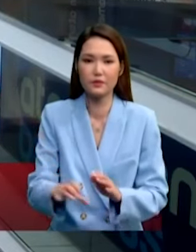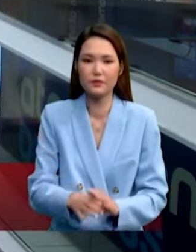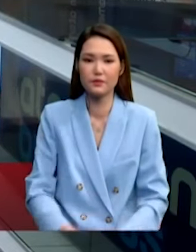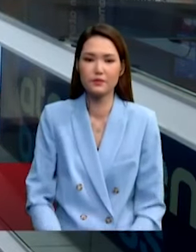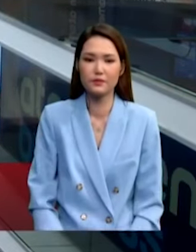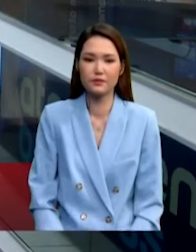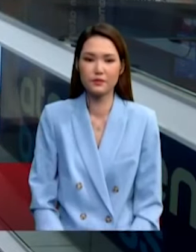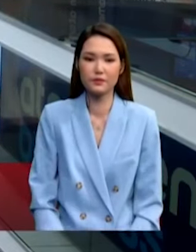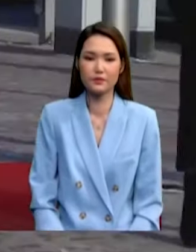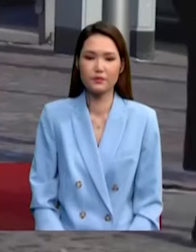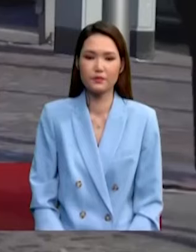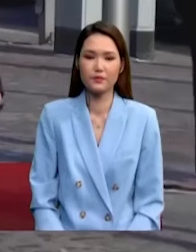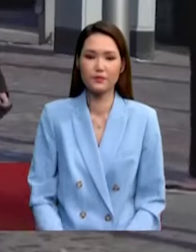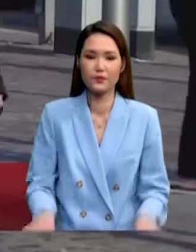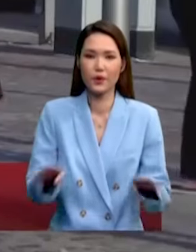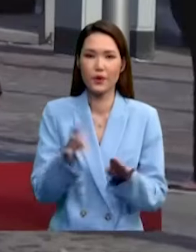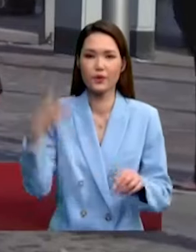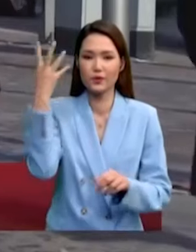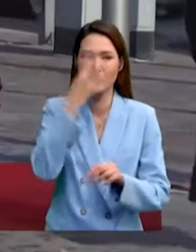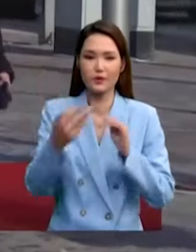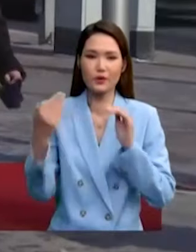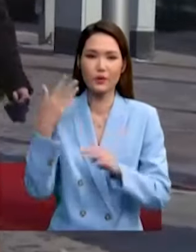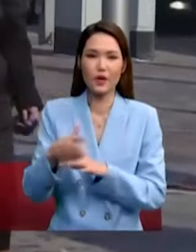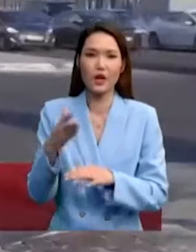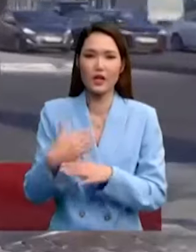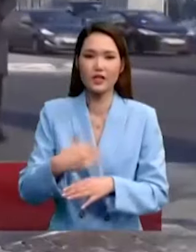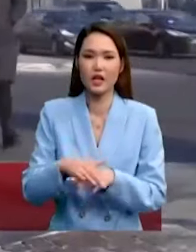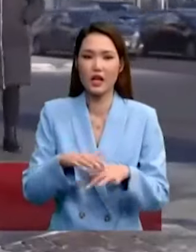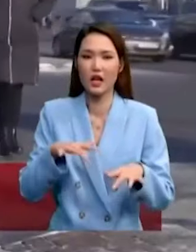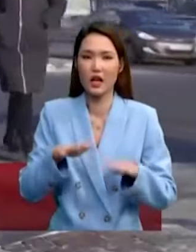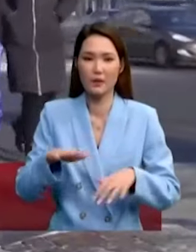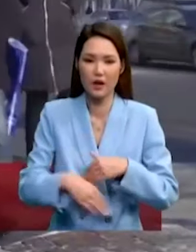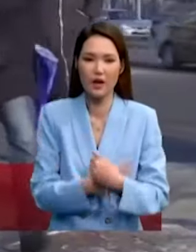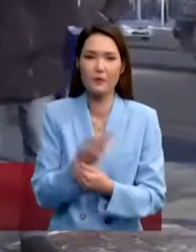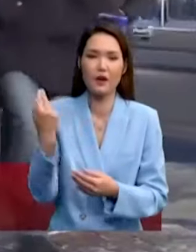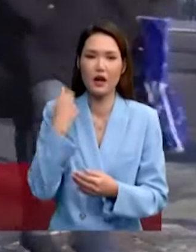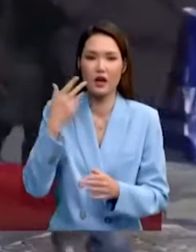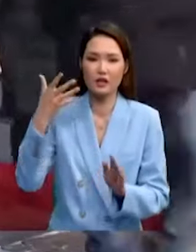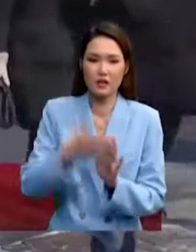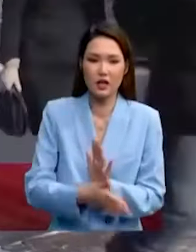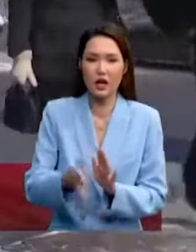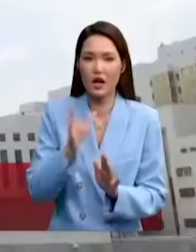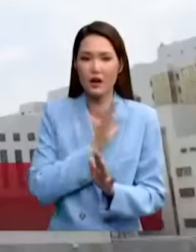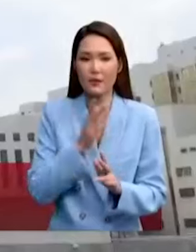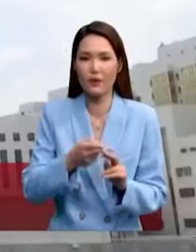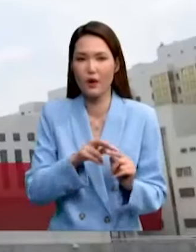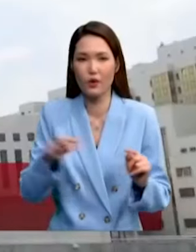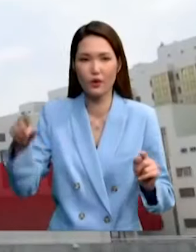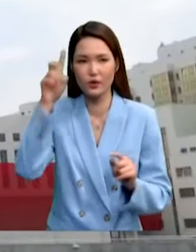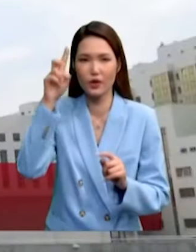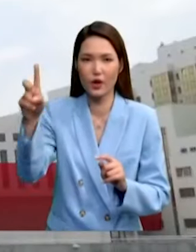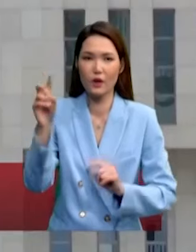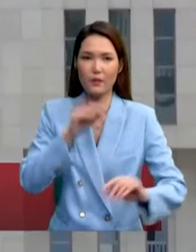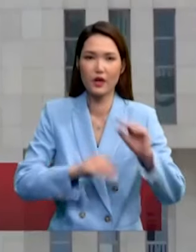тоқталсын. Осыдан 4 жыл бұрын несиесі кешірілгендер қайтадан қарызға батты. Осылайша бұған дейін үкіметтің